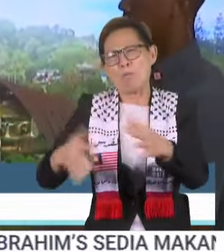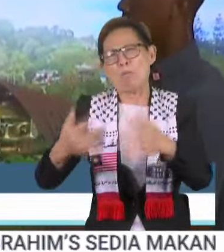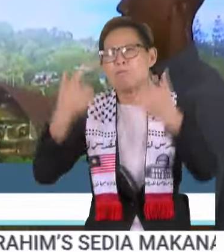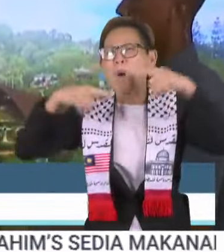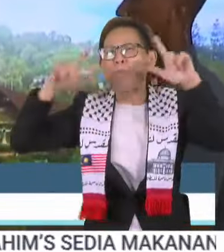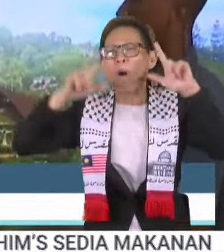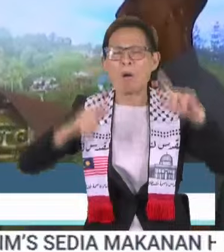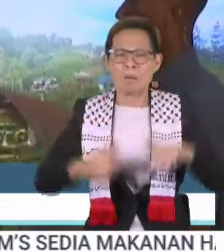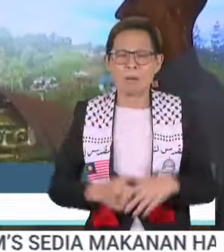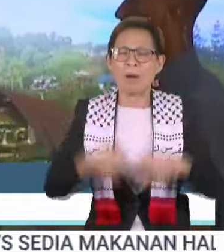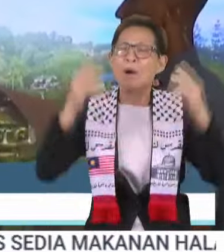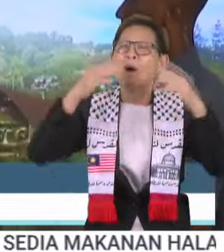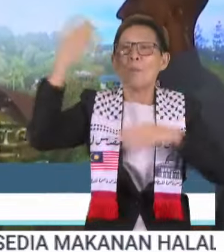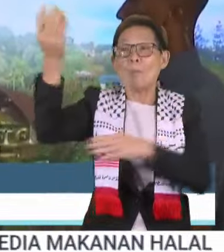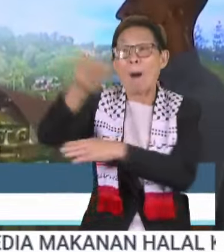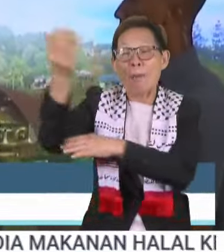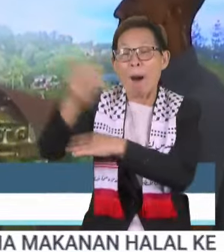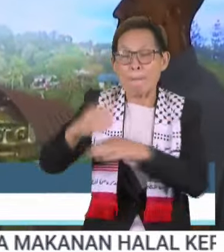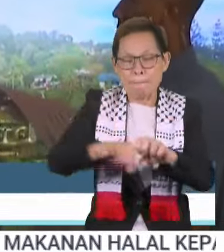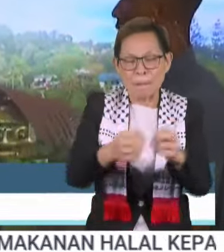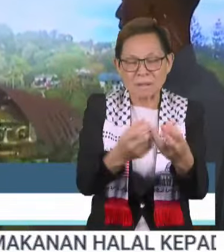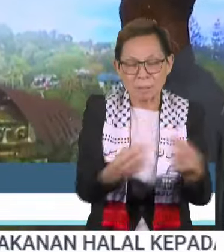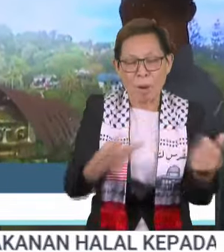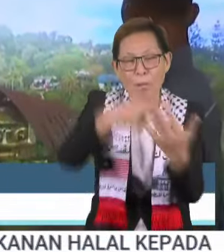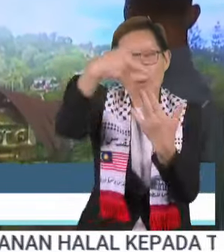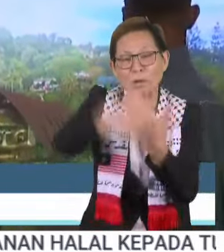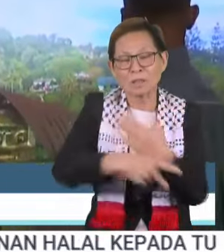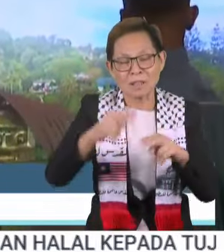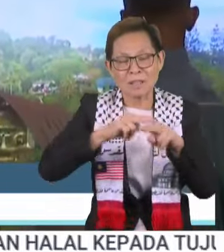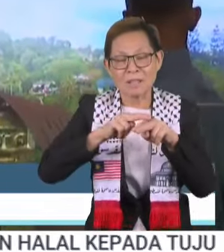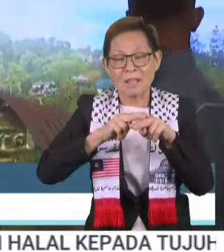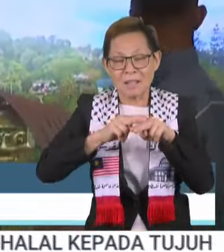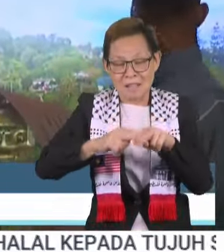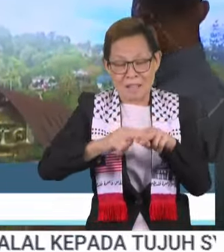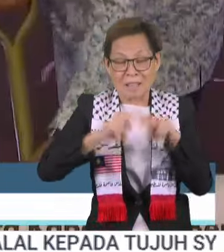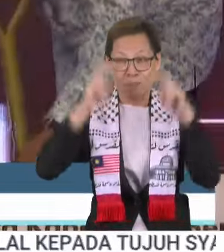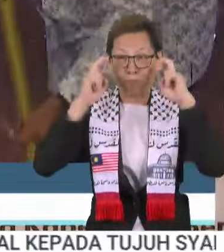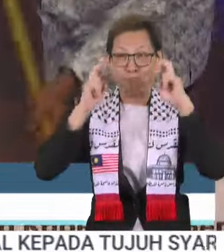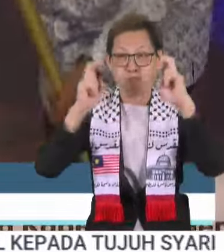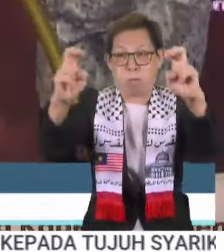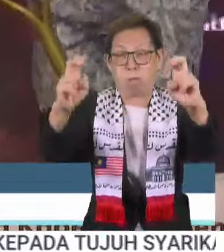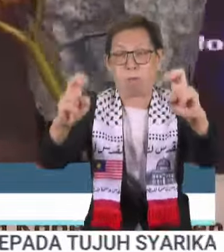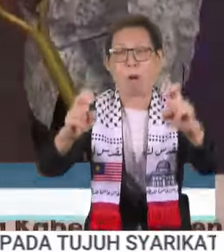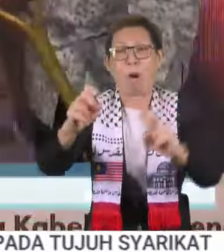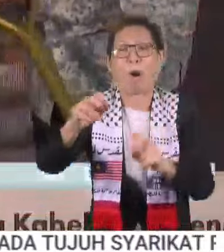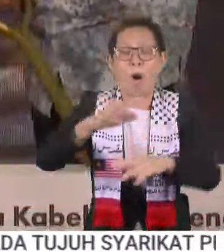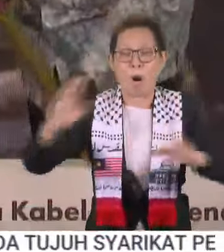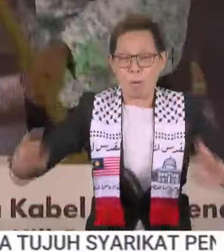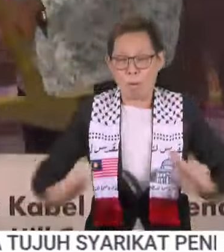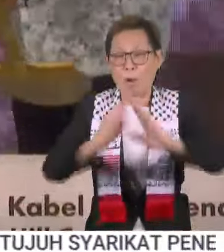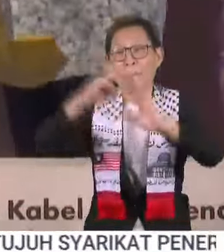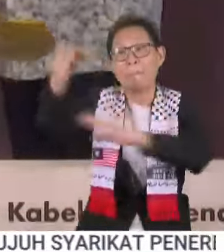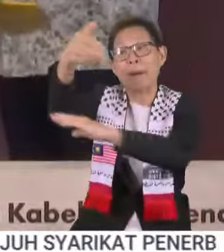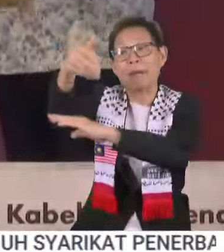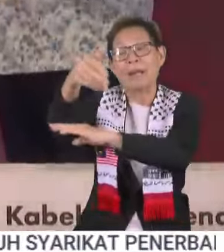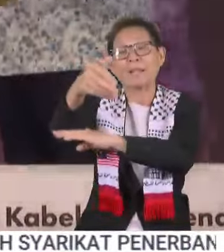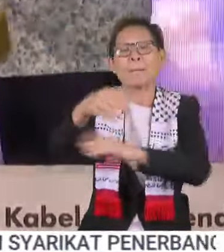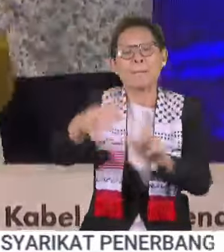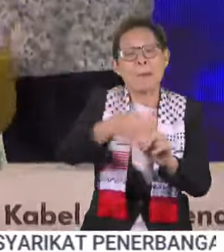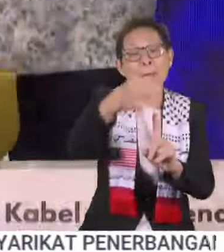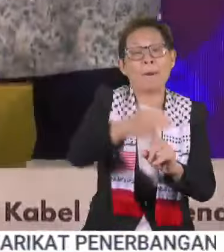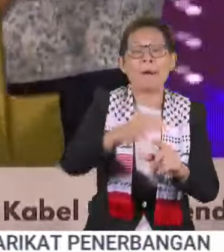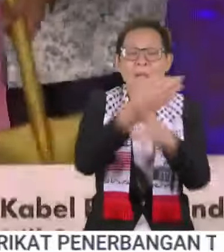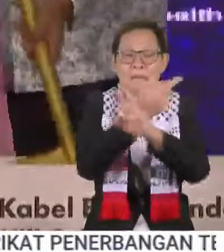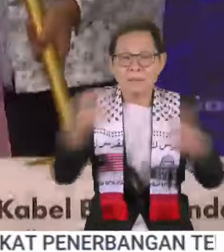Perdana Menteri berucap pada majlis perasmian pecah tanah projek kereta kabel Bukit Bendera di Georgetown. Projek yang dijangka siap suku